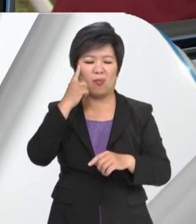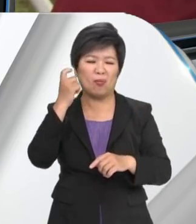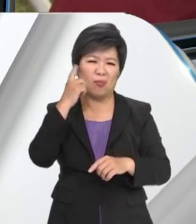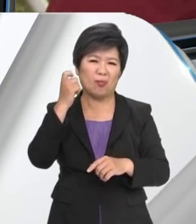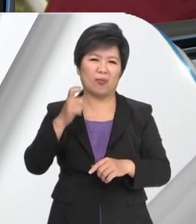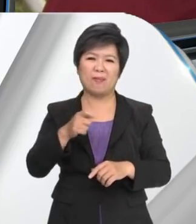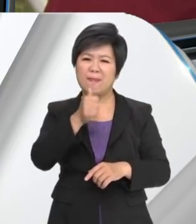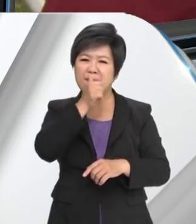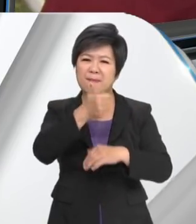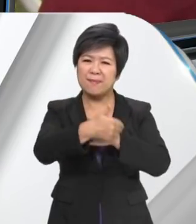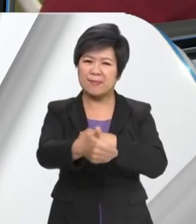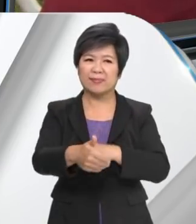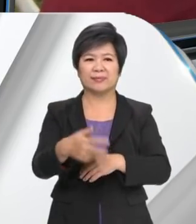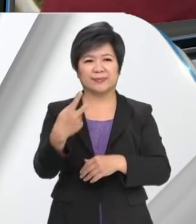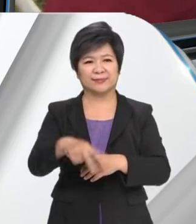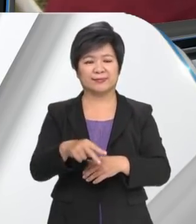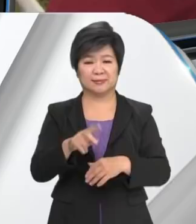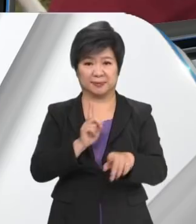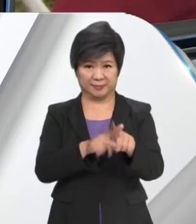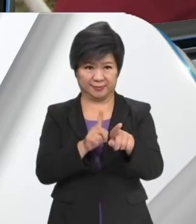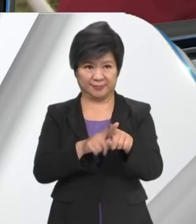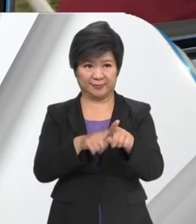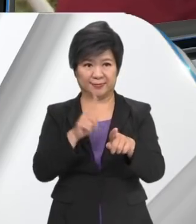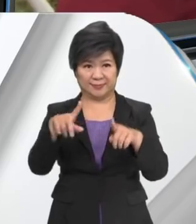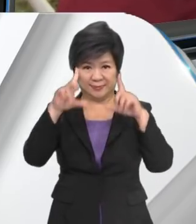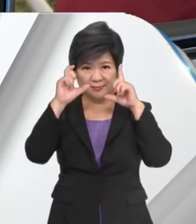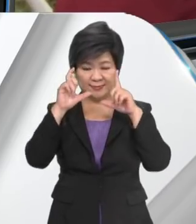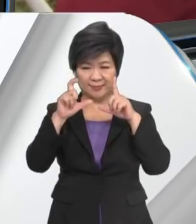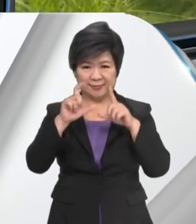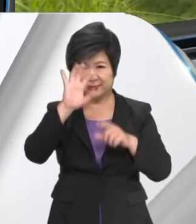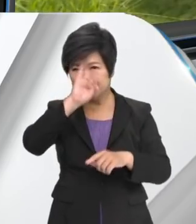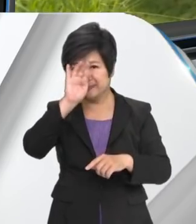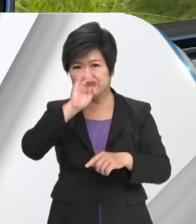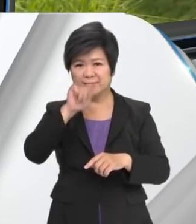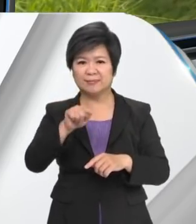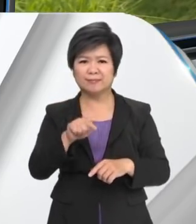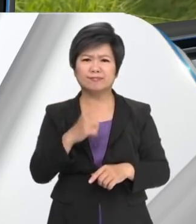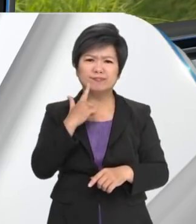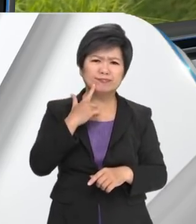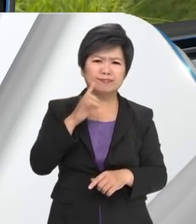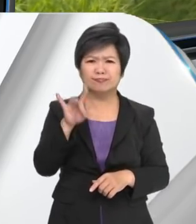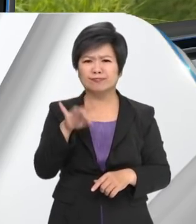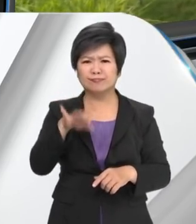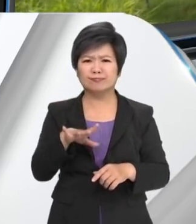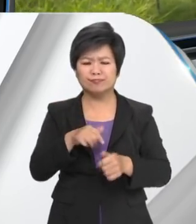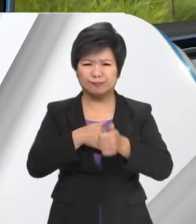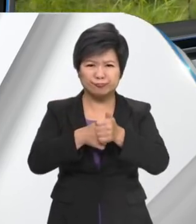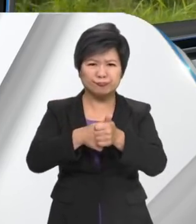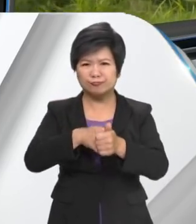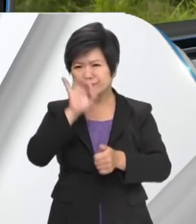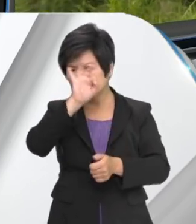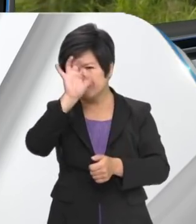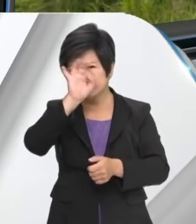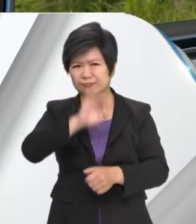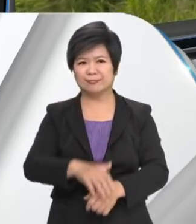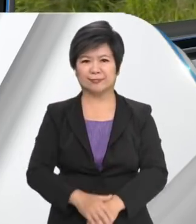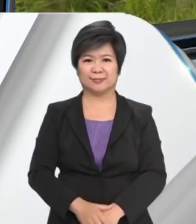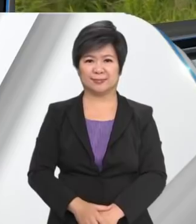之情，甚至有人是可能其的相片以前都在安静的建设是哪位翕